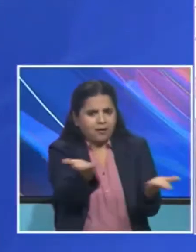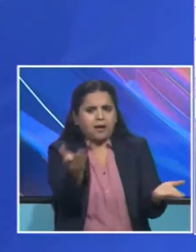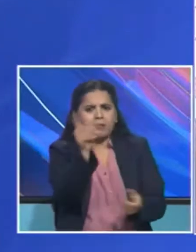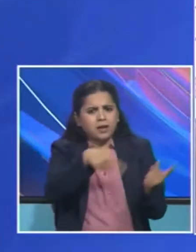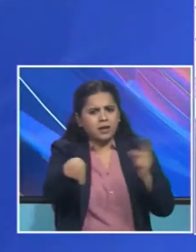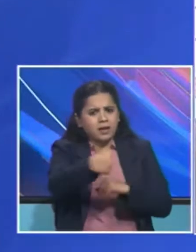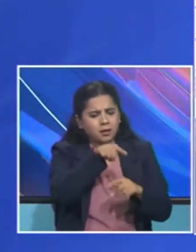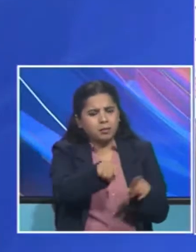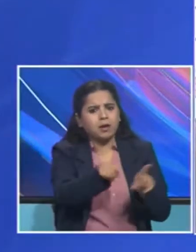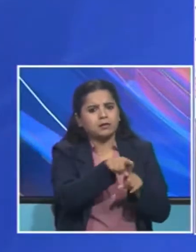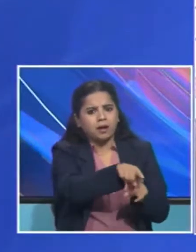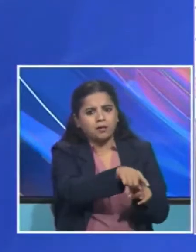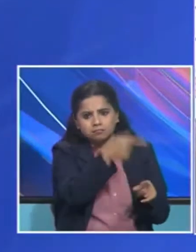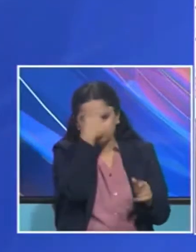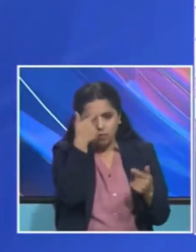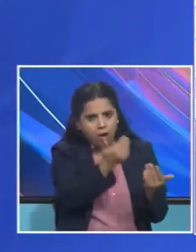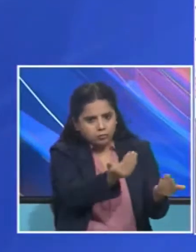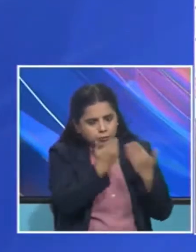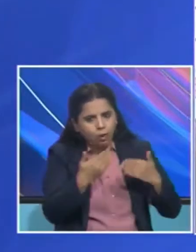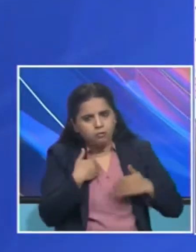है।